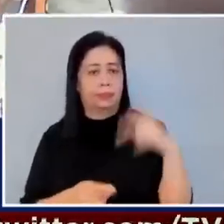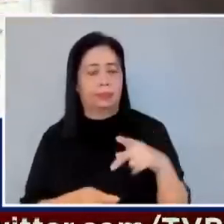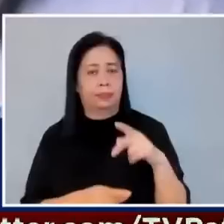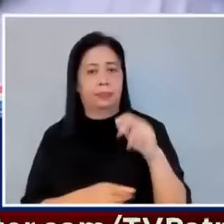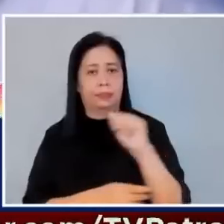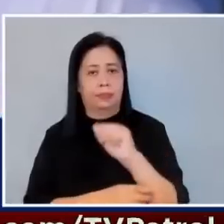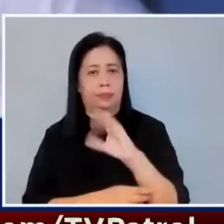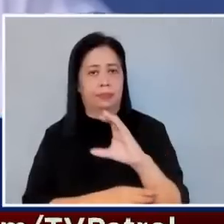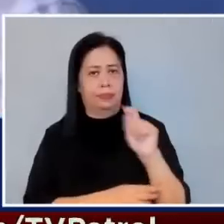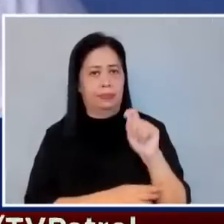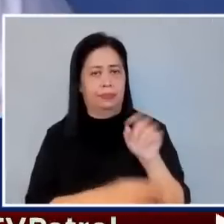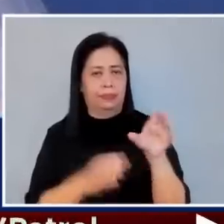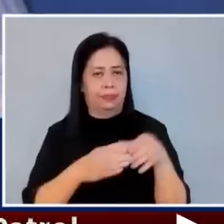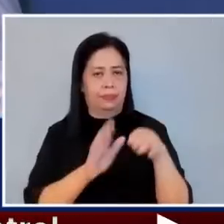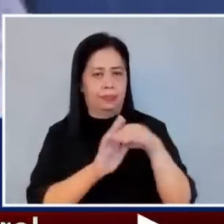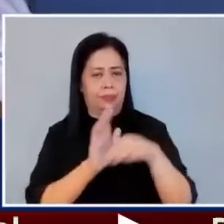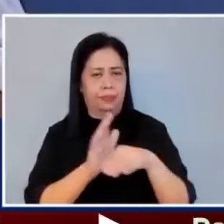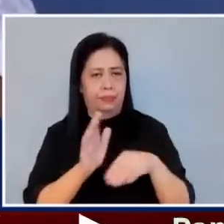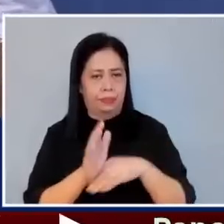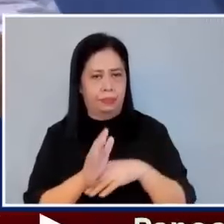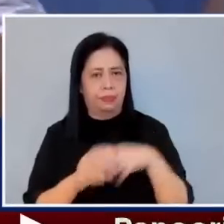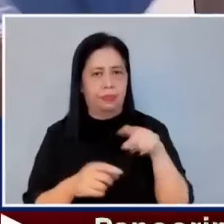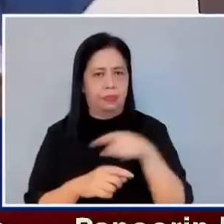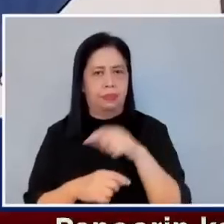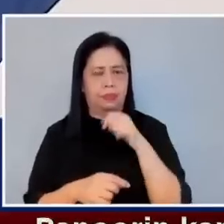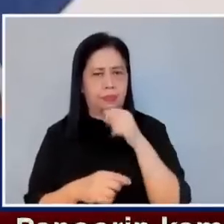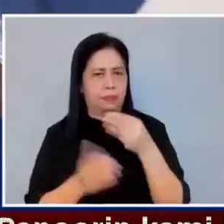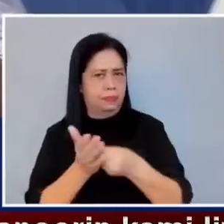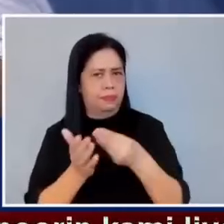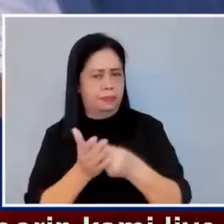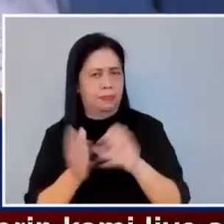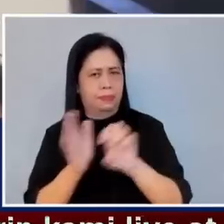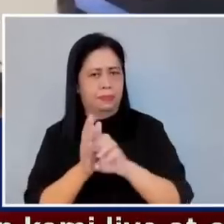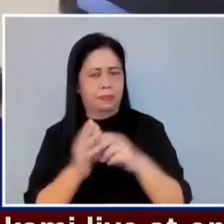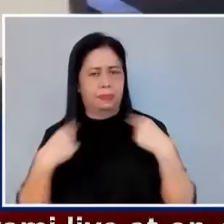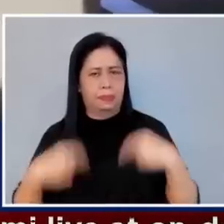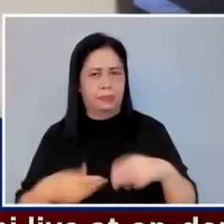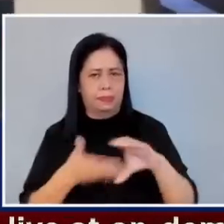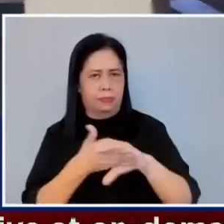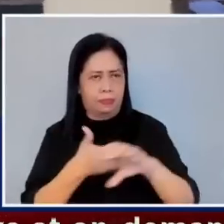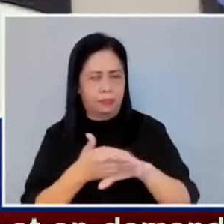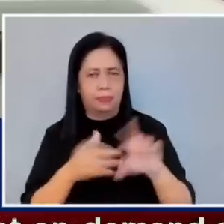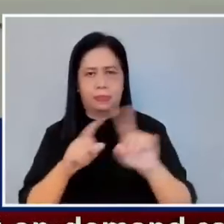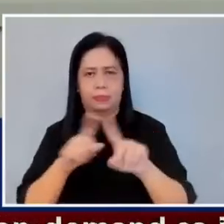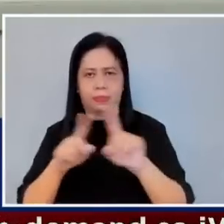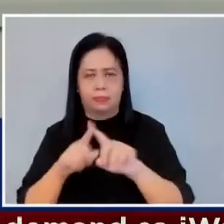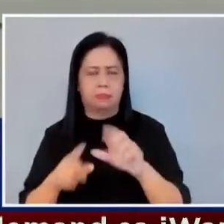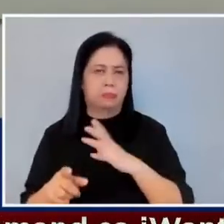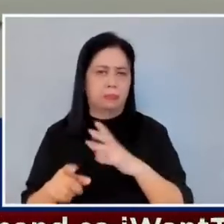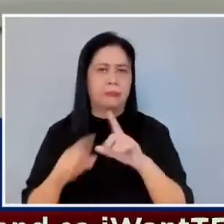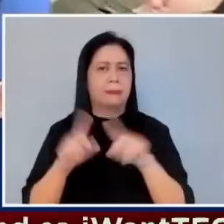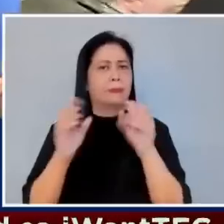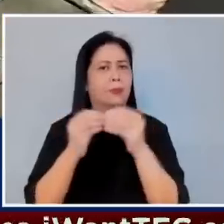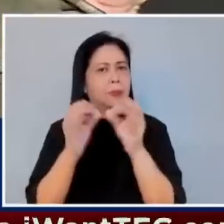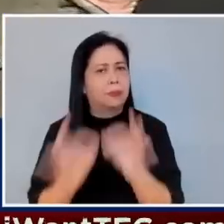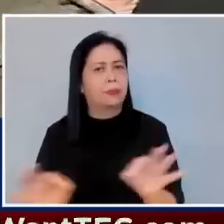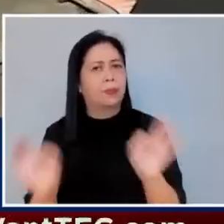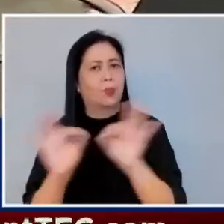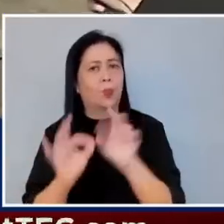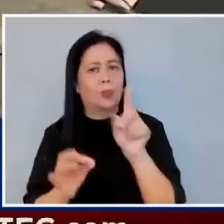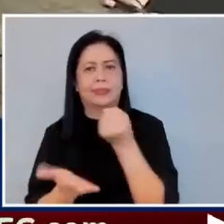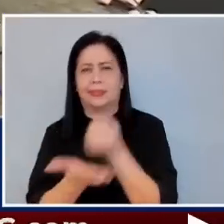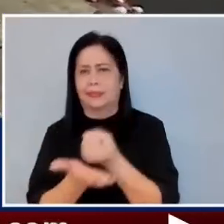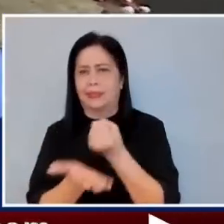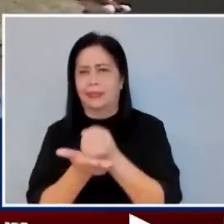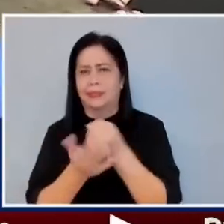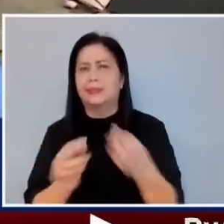Concerned Teachers, bukas sila sa non-monetary benefits tulad ng health card at iba pa, pero mahalagaan niya ang salary